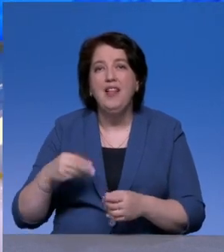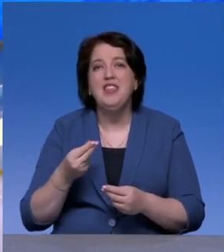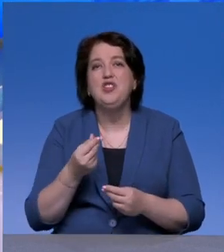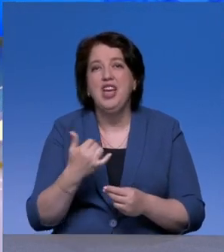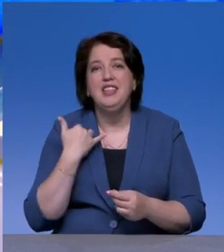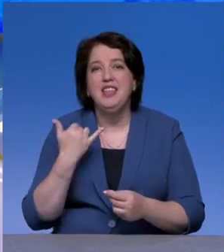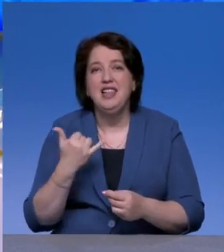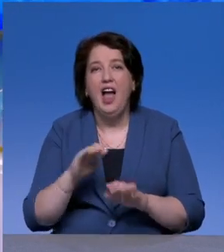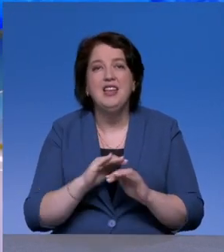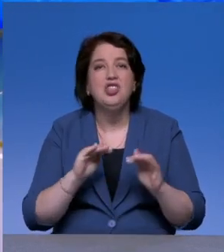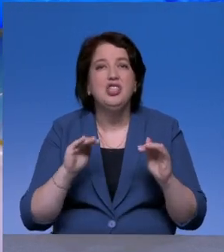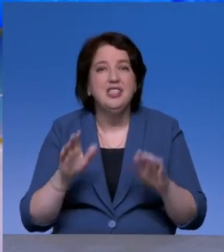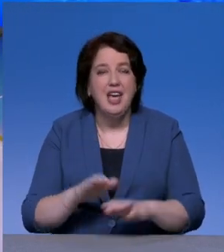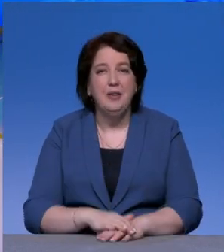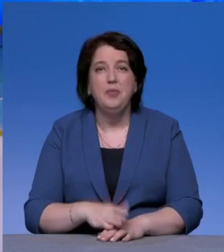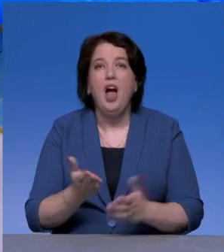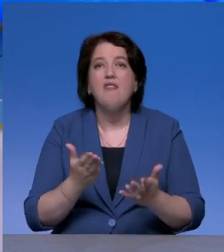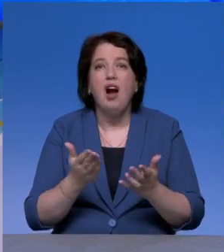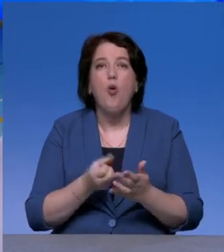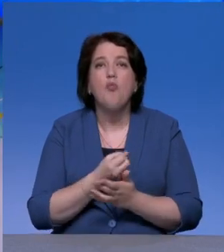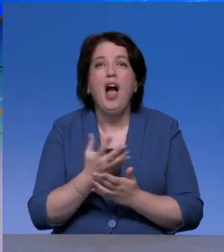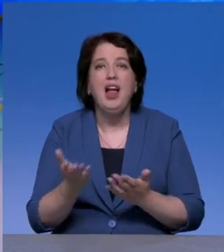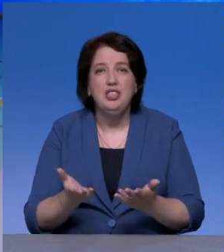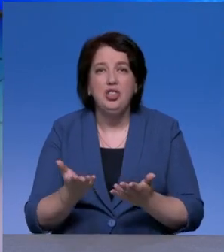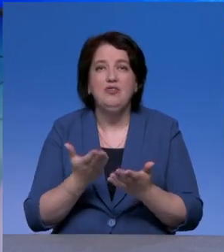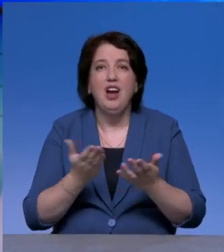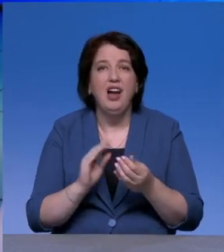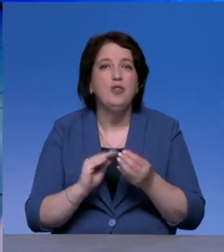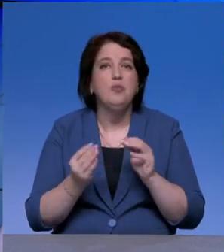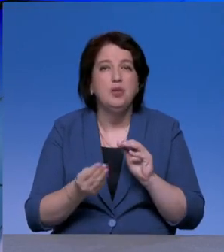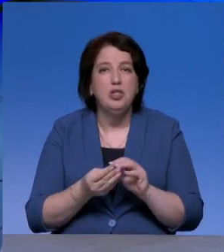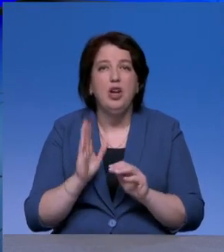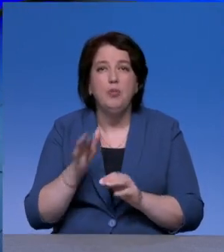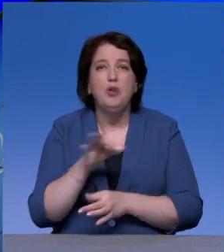каком количестве? По каким поводам? И нужно ли это делать? Давайте обсудим вместе.